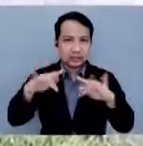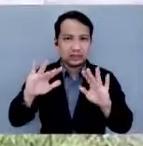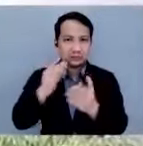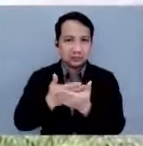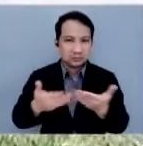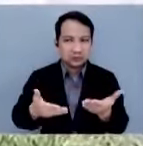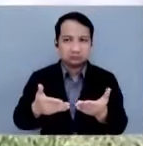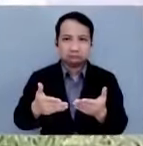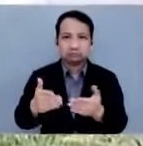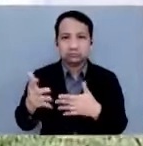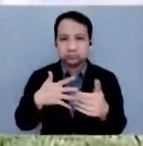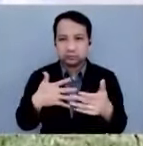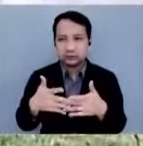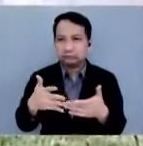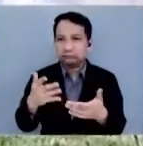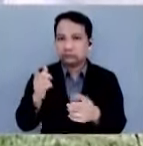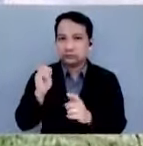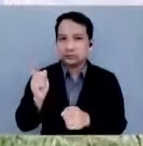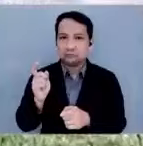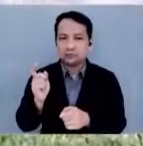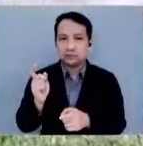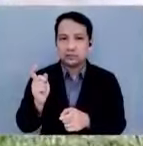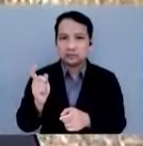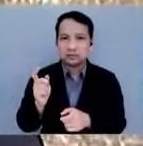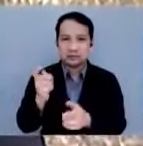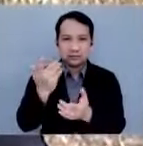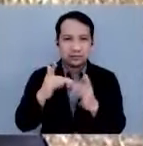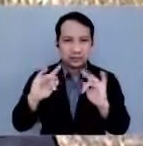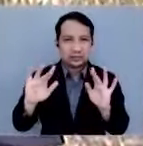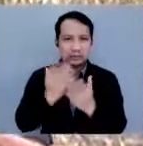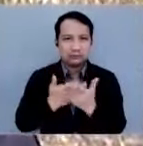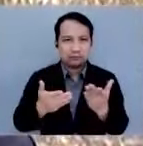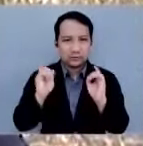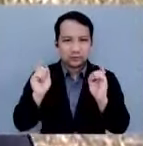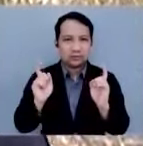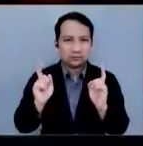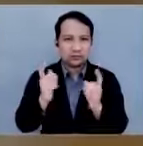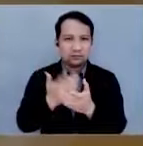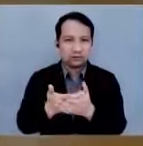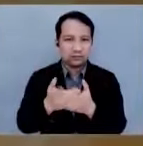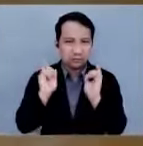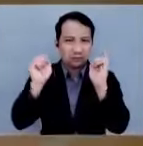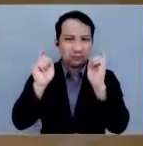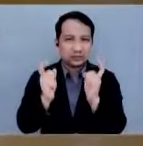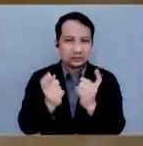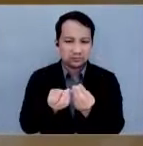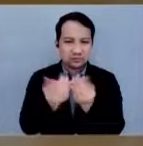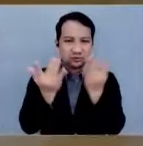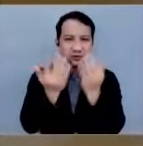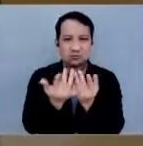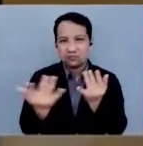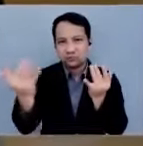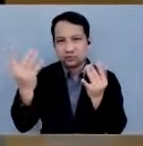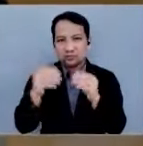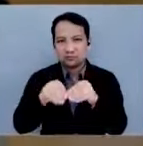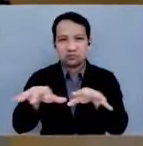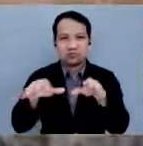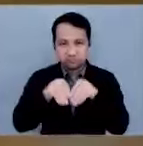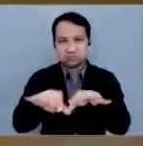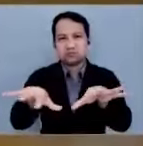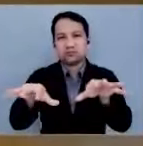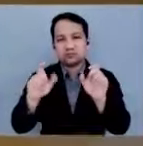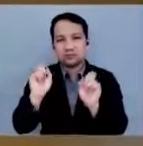kung ito ay talagang light combustible material na dalang mabilis masunog. Tatlong residente naman ang